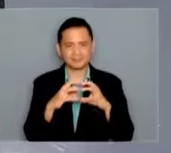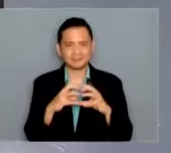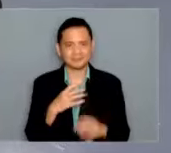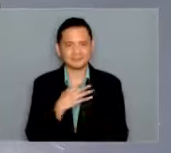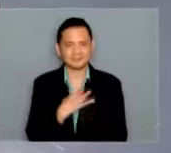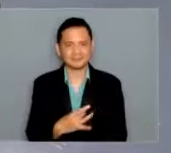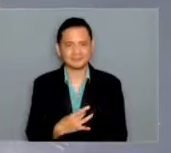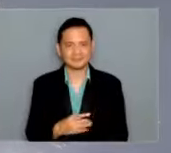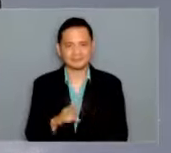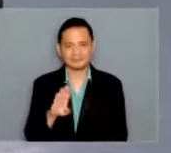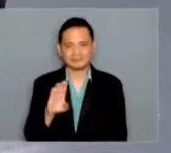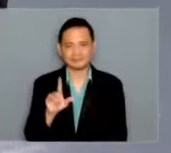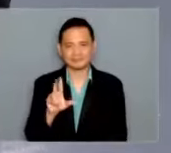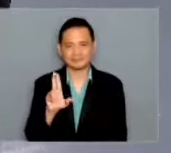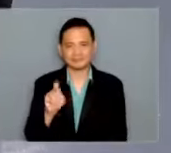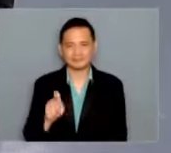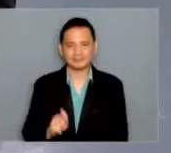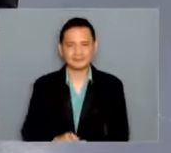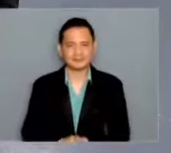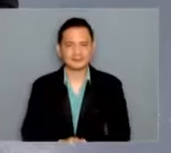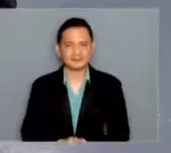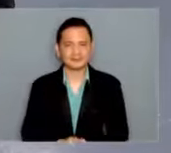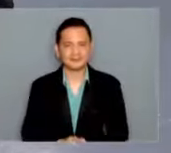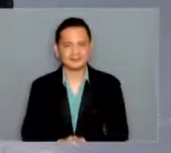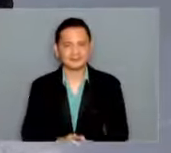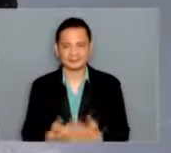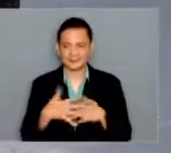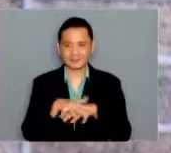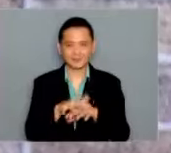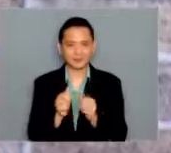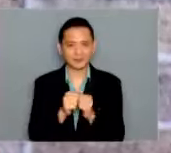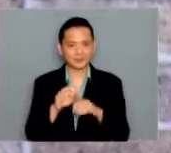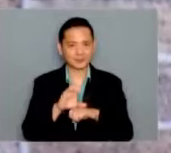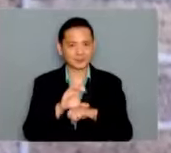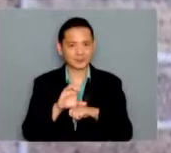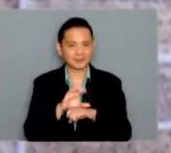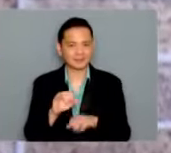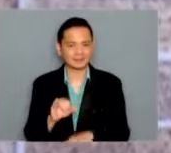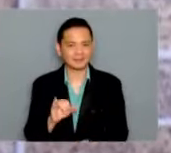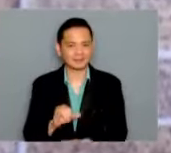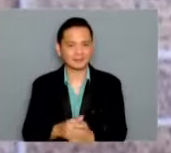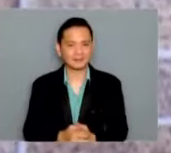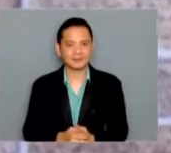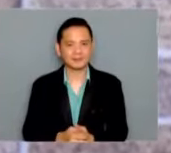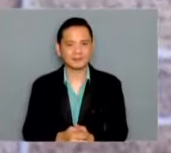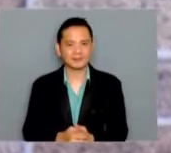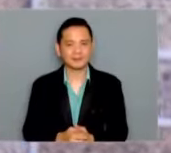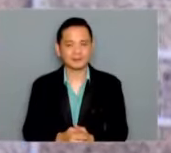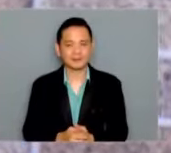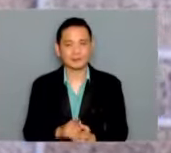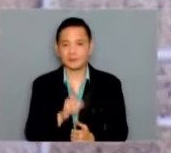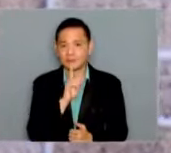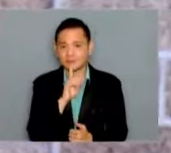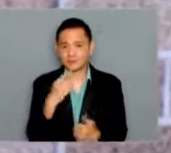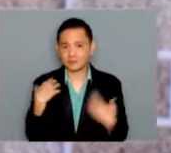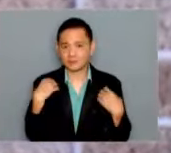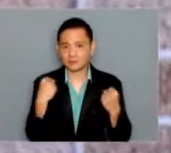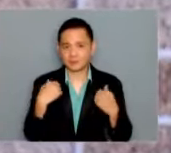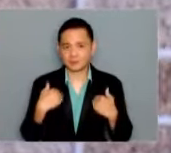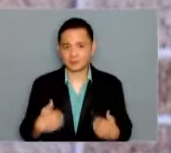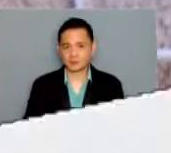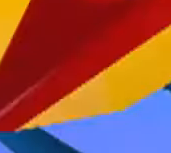Balot ba? Chocolate. Pinagsama tingnan natin. Pero ito po, para naman mapanatiling malusog ang ating katawan, ugaliin